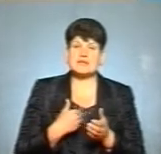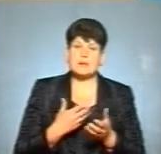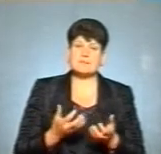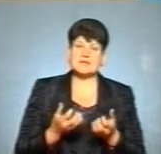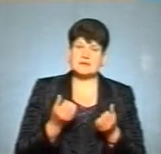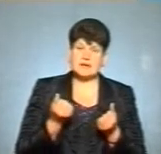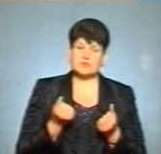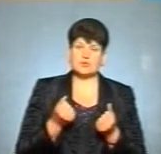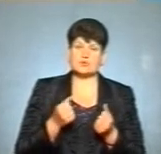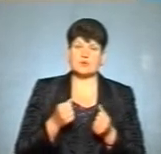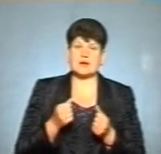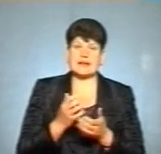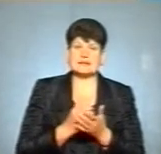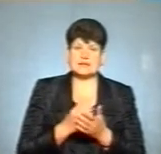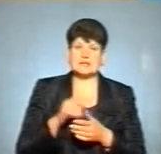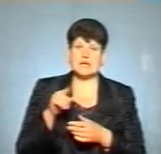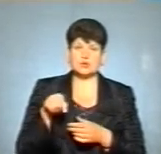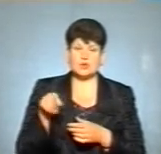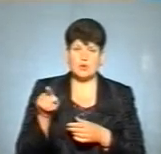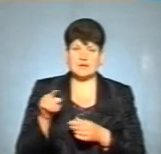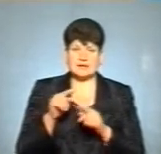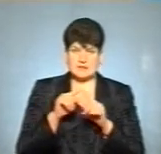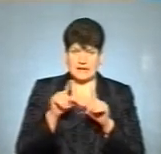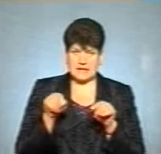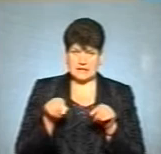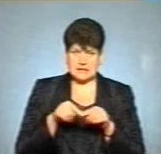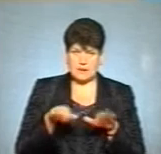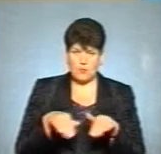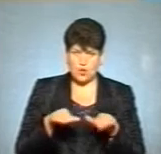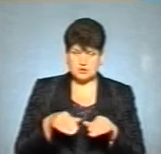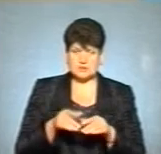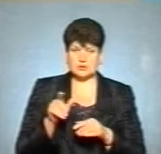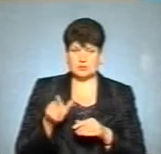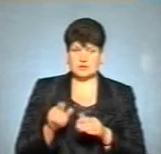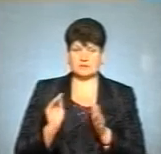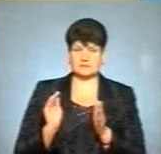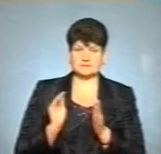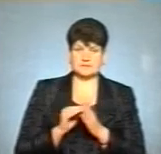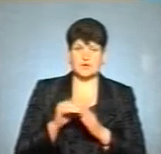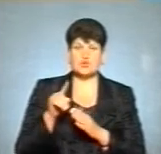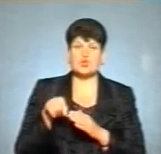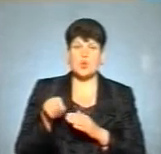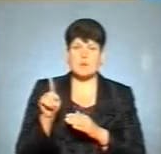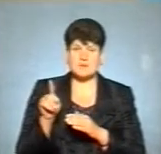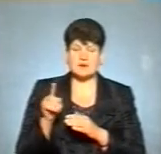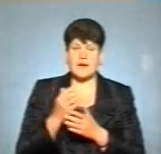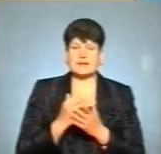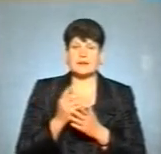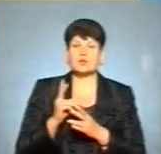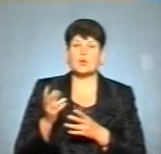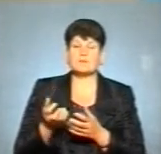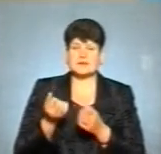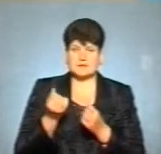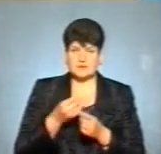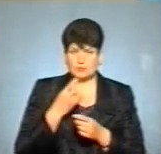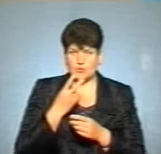підтримує кандидата під номером, і буде клітинка порожня, де відповідно виборець буде вписувати номер кандидата, якого він підтримує. Тобто він